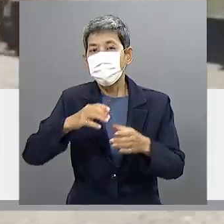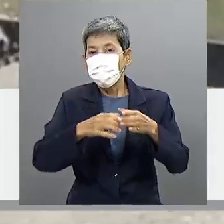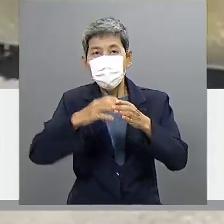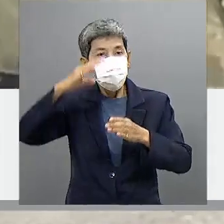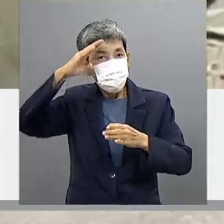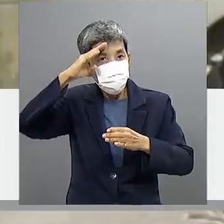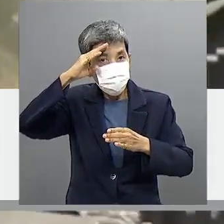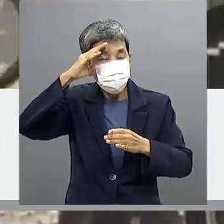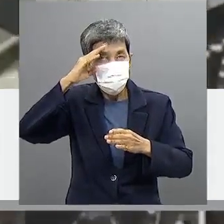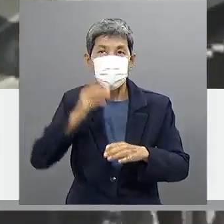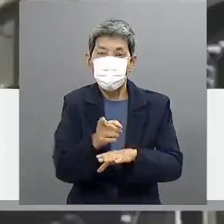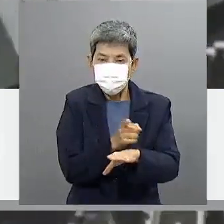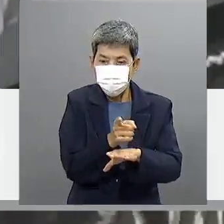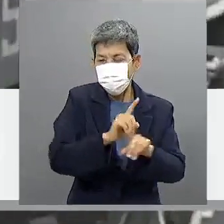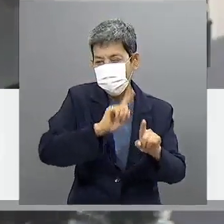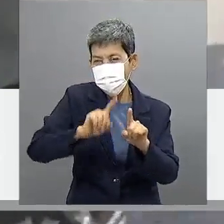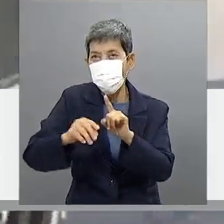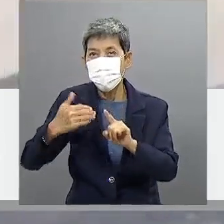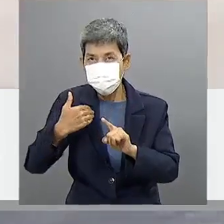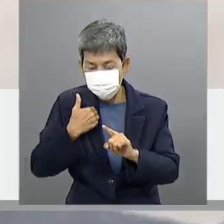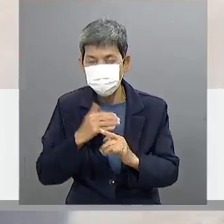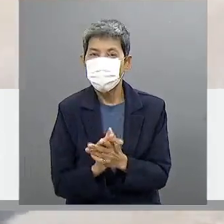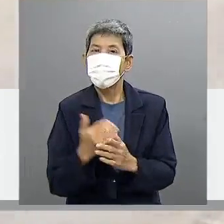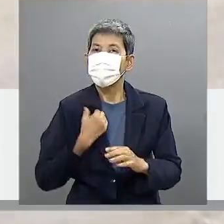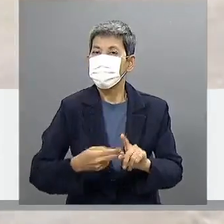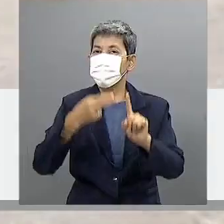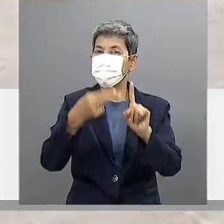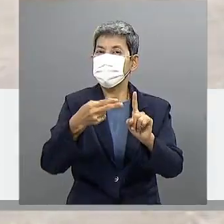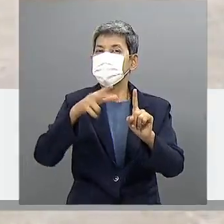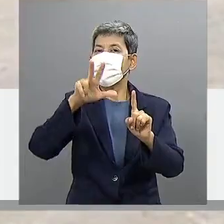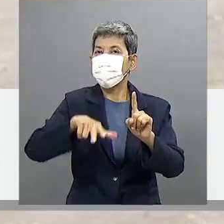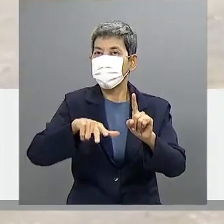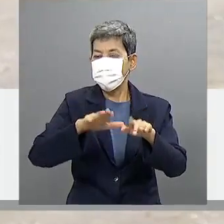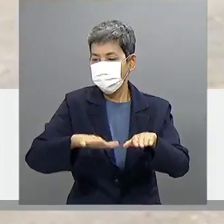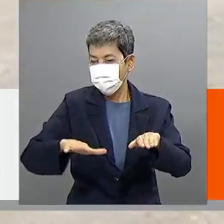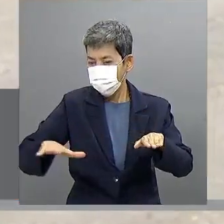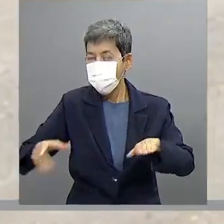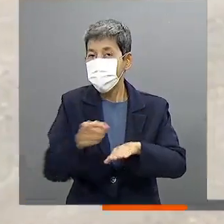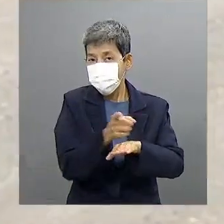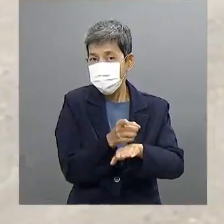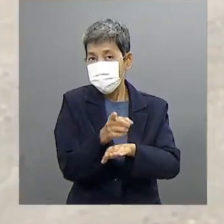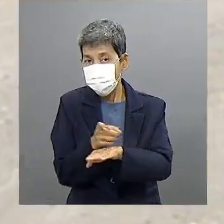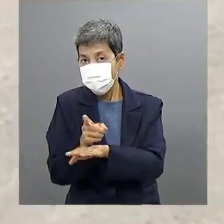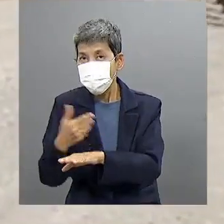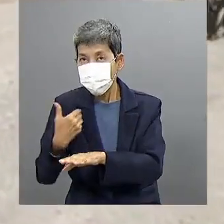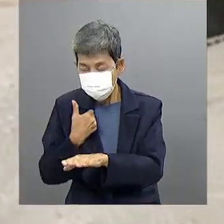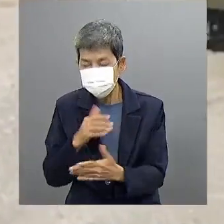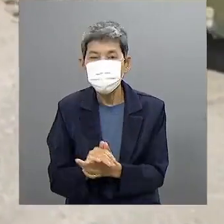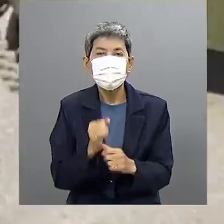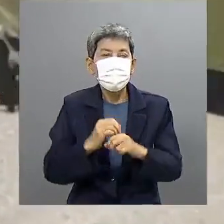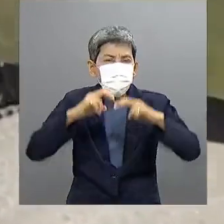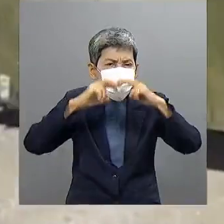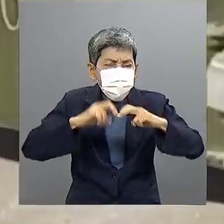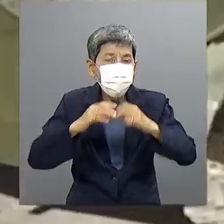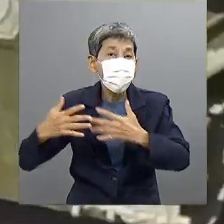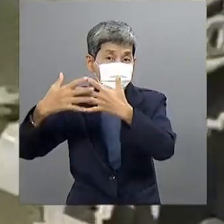ถังหลากหลายรุ่นค่ะรวมมากกว่า 13,300 คันโดยในจำนวนนี้ค่ะสถาบันวิจัยในสหรัฐอเมริกาเข